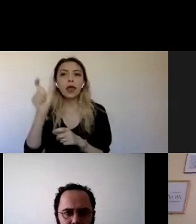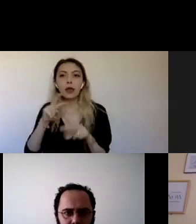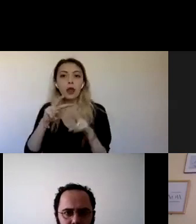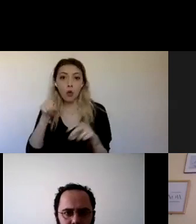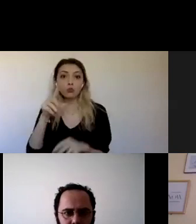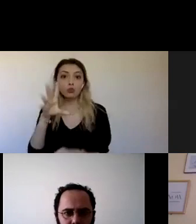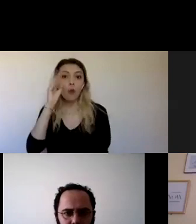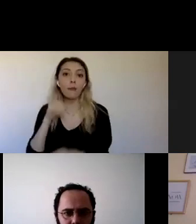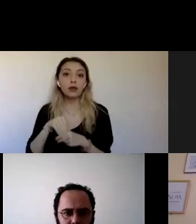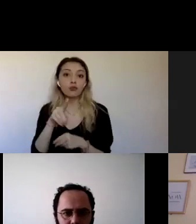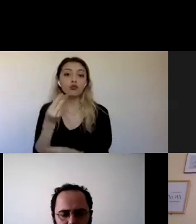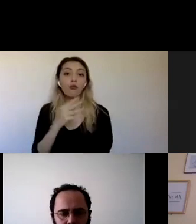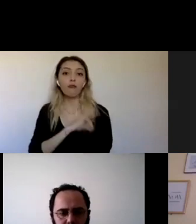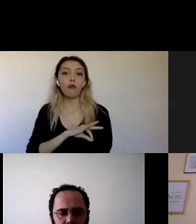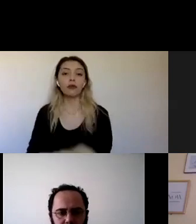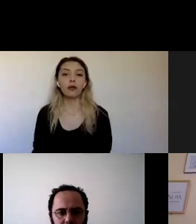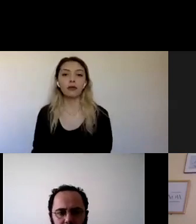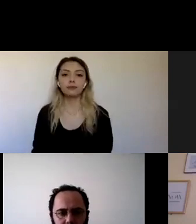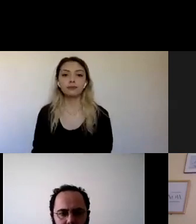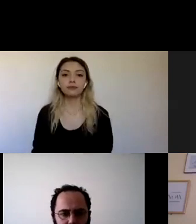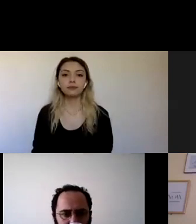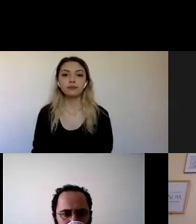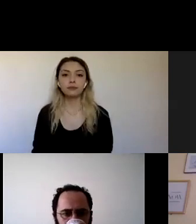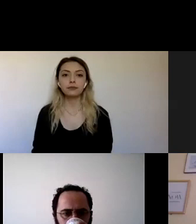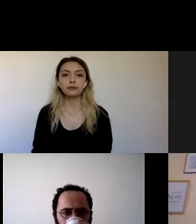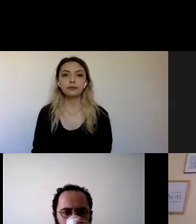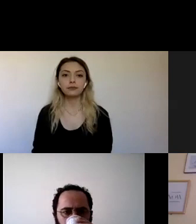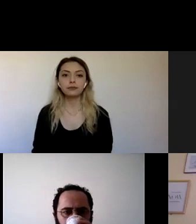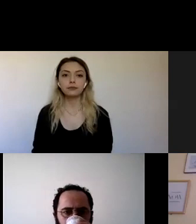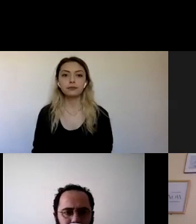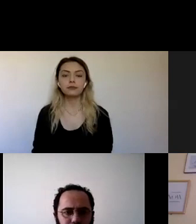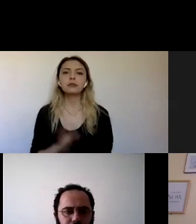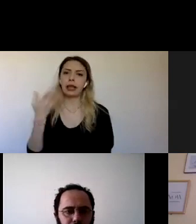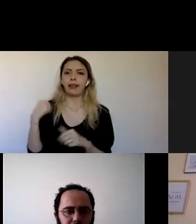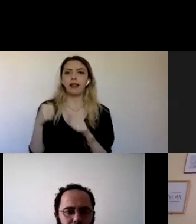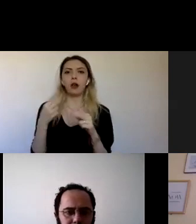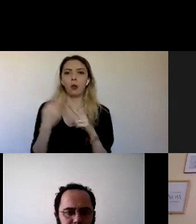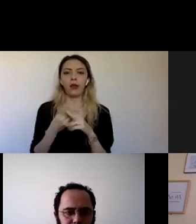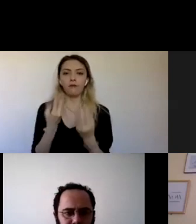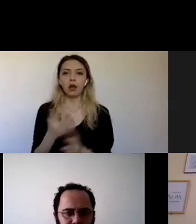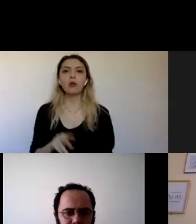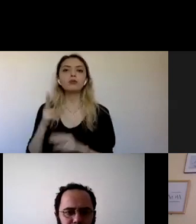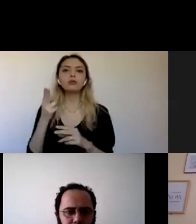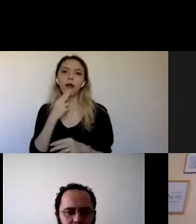bu verdiği verileri anlamlandırmak için mesela kadın hakları ile ilgili bir aramalara bakalım.